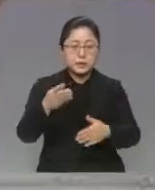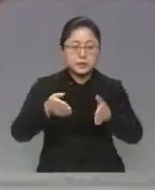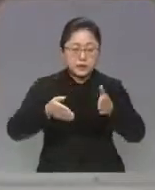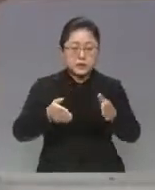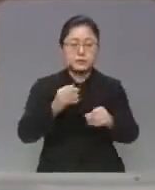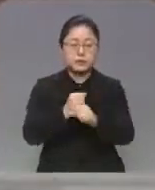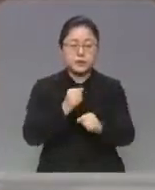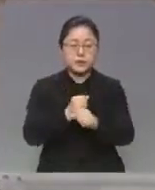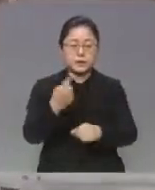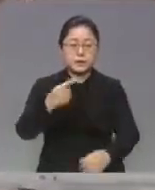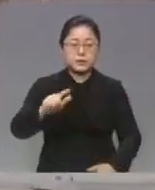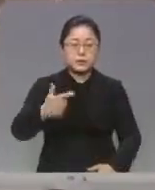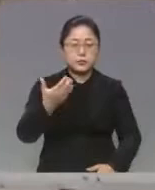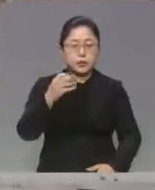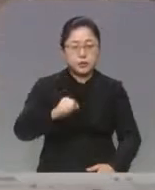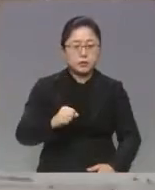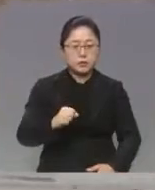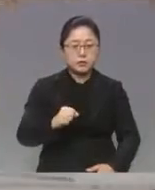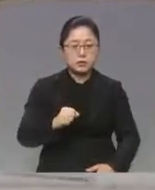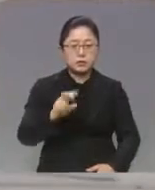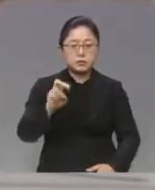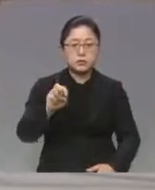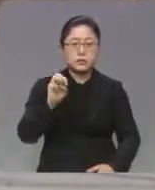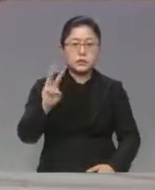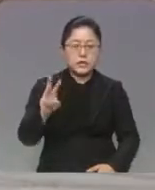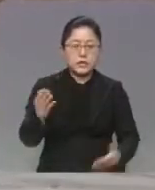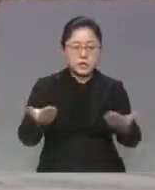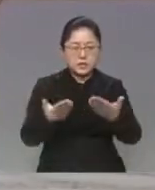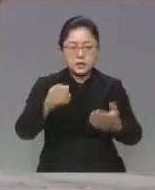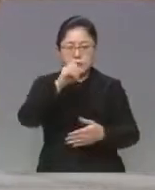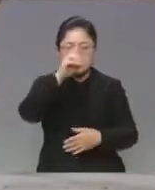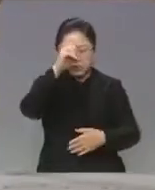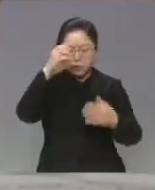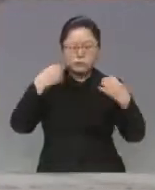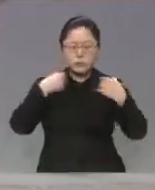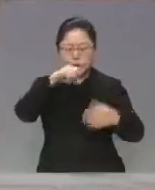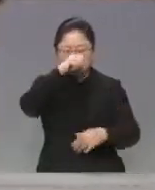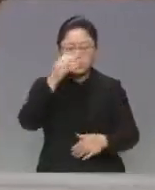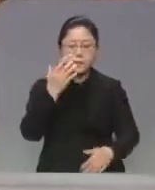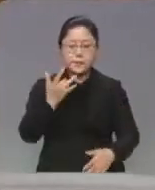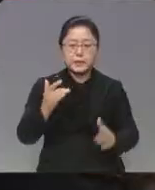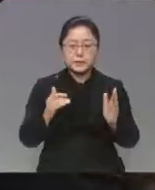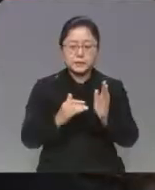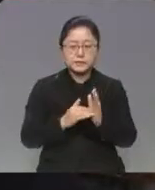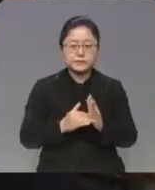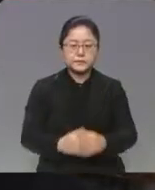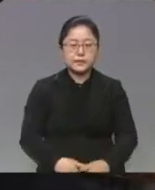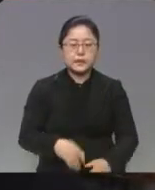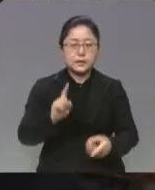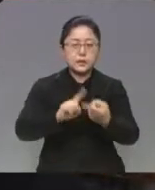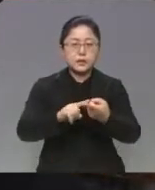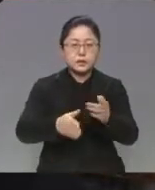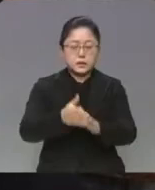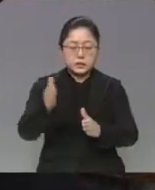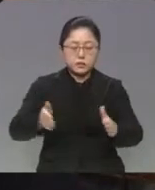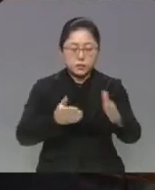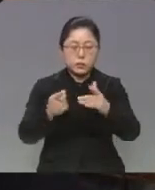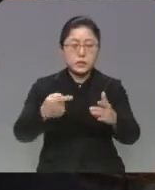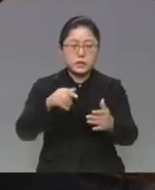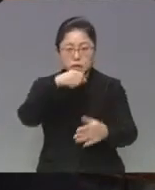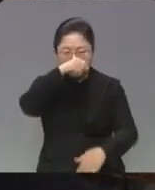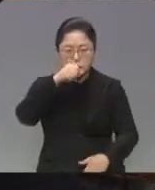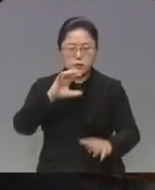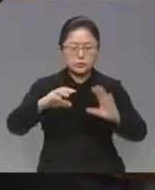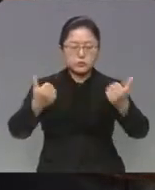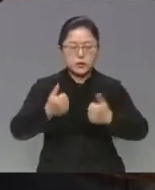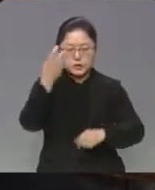등 1,600억 원 규모의 23개 사업이 정부 예산안에서 누락됐습니다. 이에 따라 시도는 이들 예산을